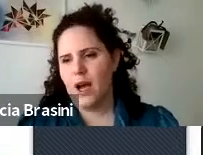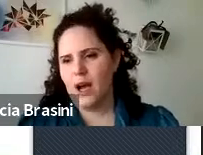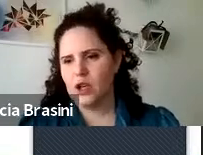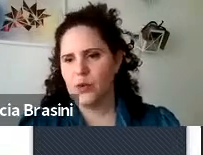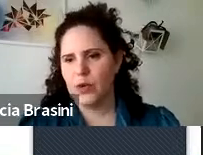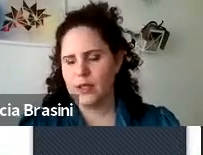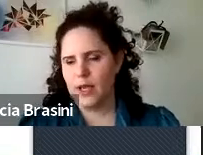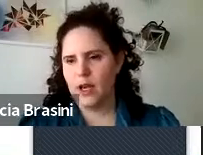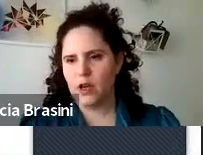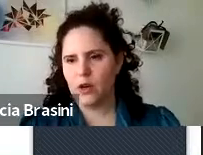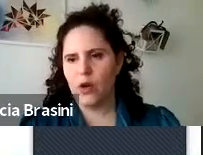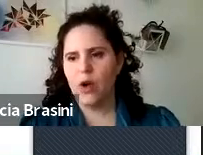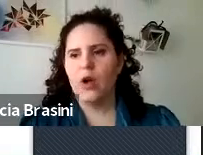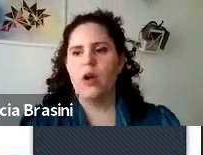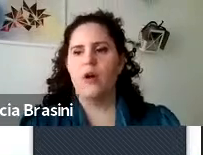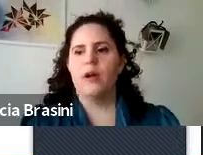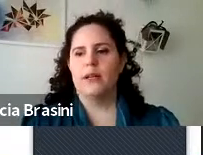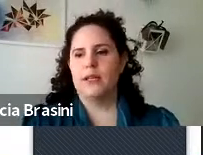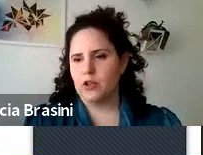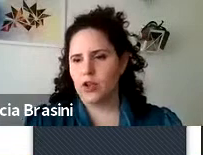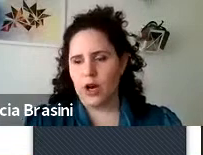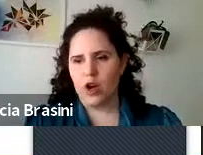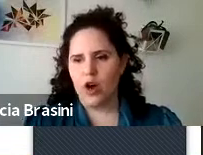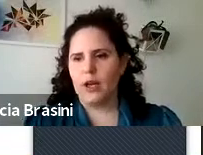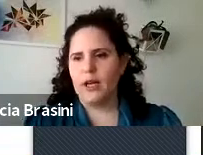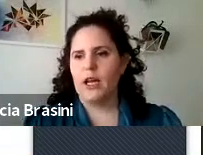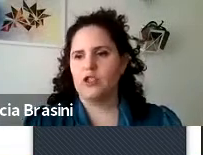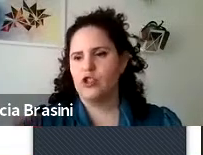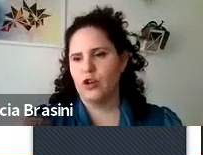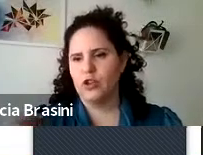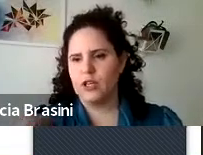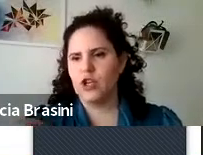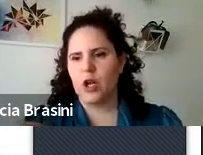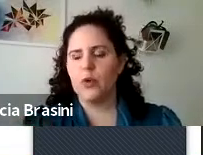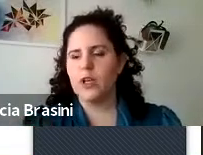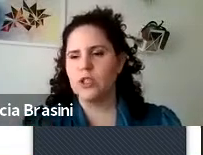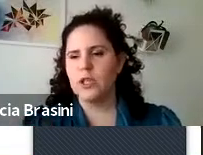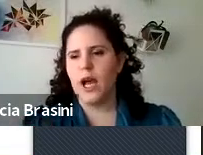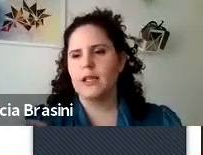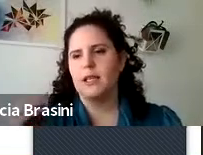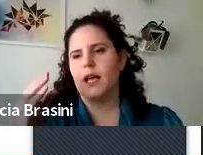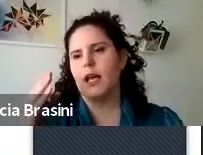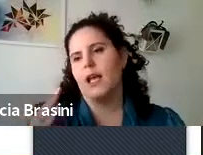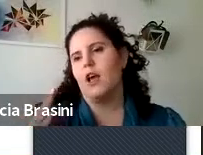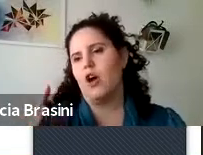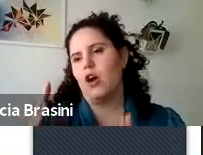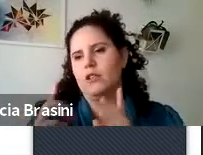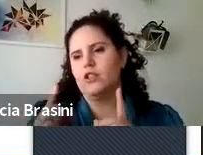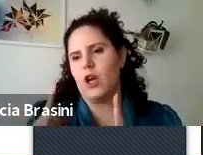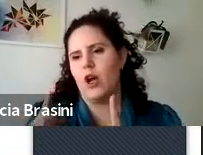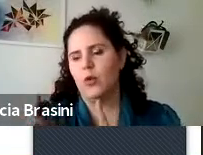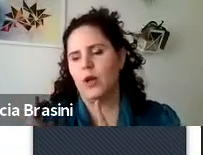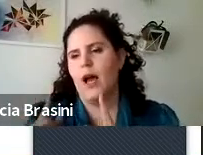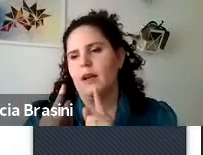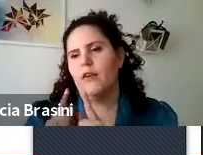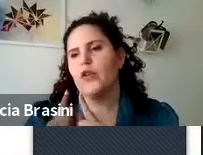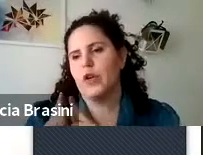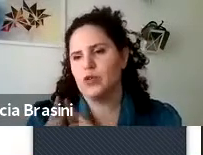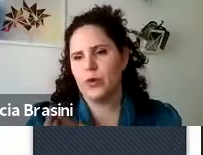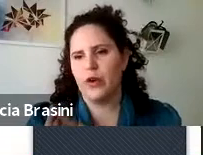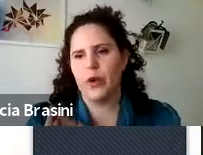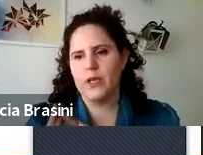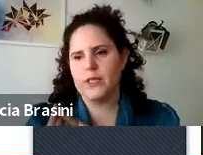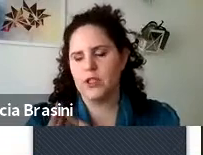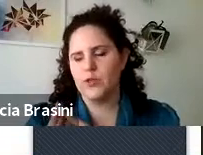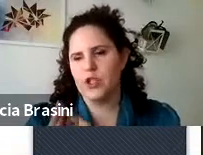ha già al suo interno. Dentro la coclea ci sono delle cellule cingliate e ogni cellula